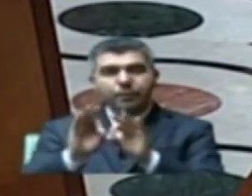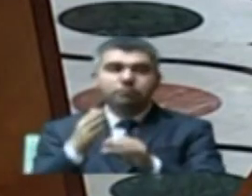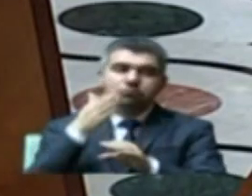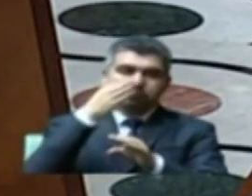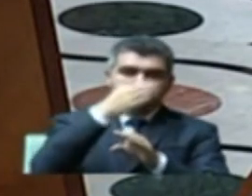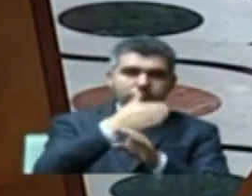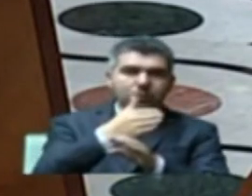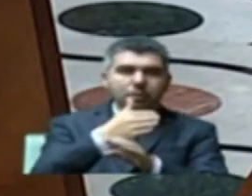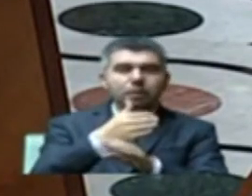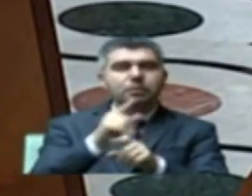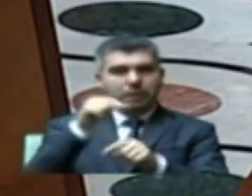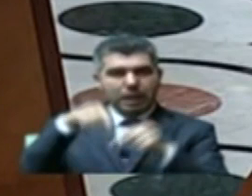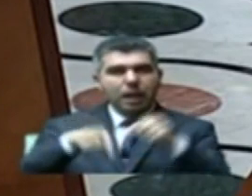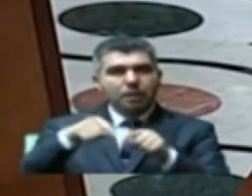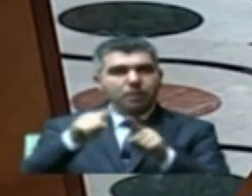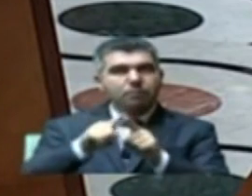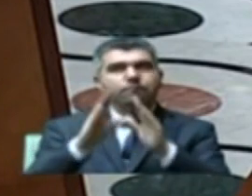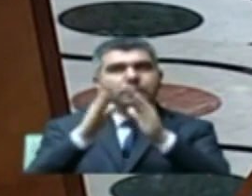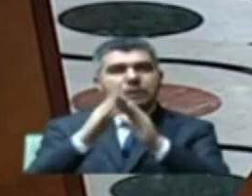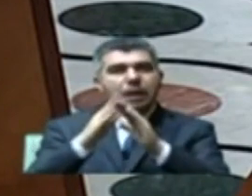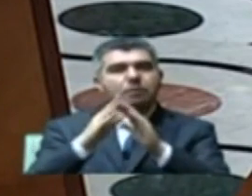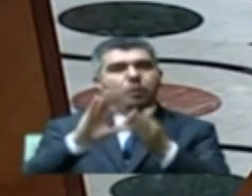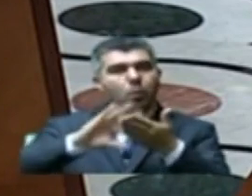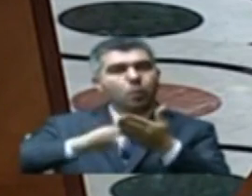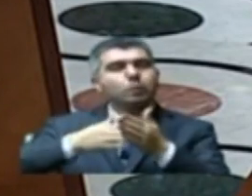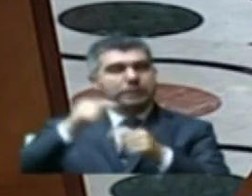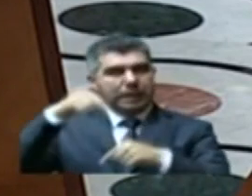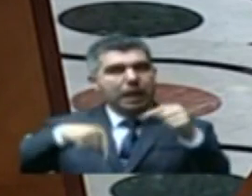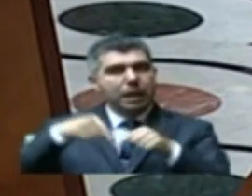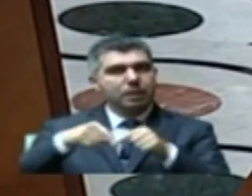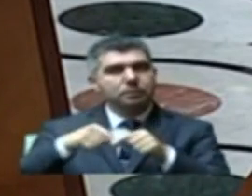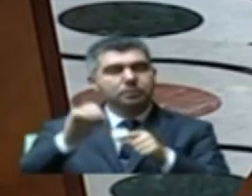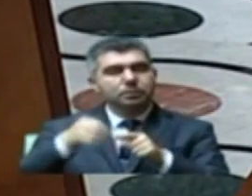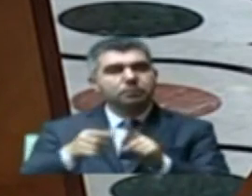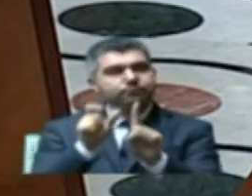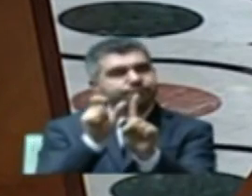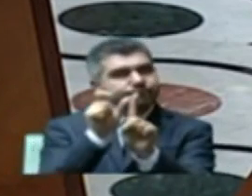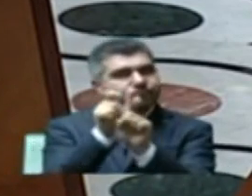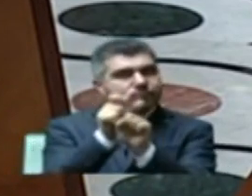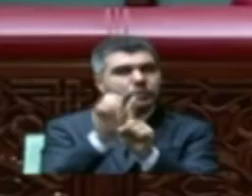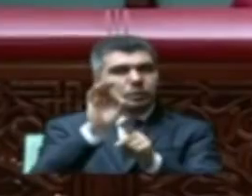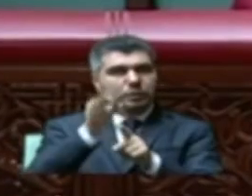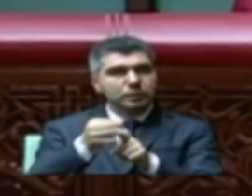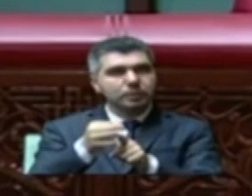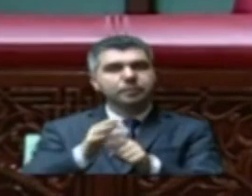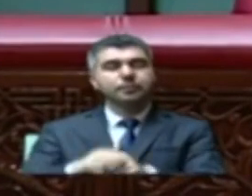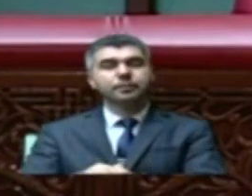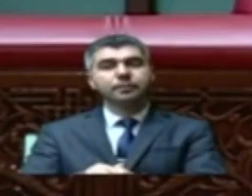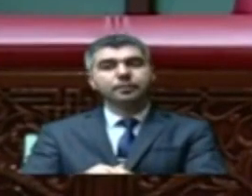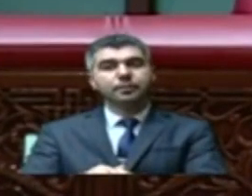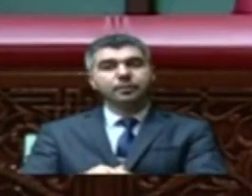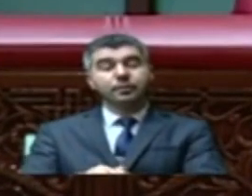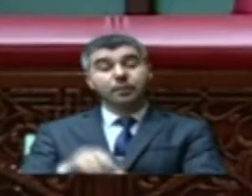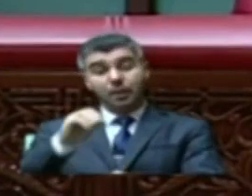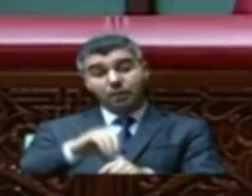بعدا مؤقتا لمؤسسة الرعاية الاجتماعية وكنشيروا لهاد لي زوامف اللي هما يتوضعوا لهذا الغرض.